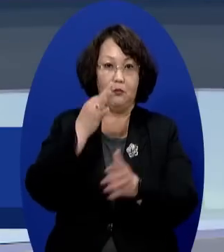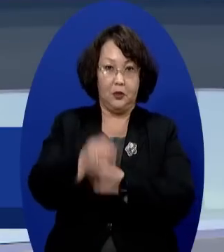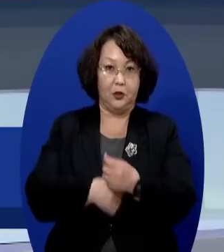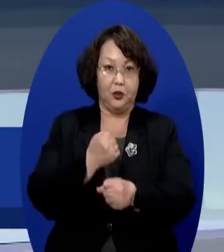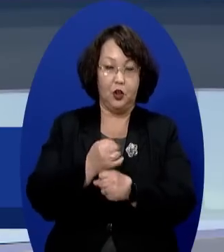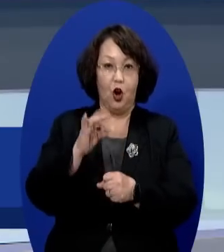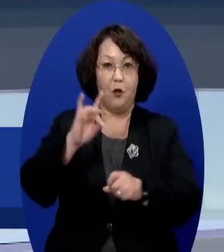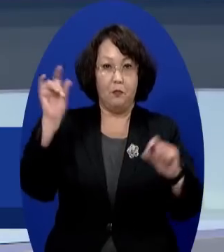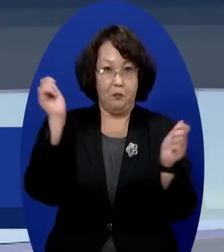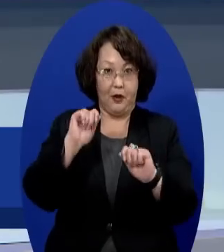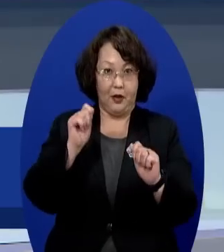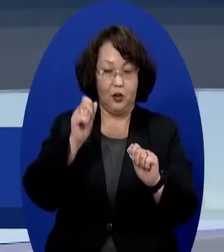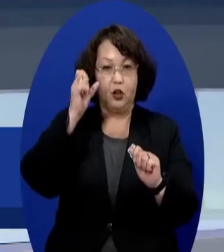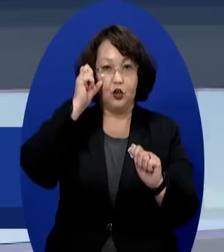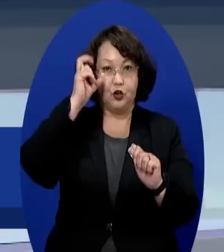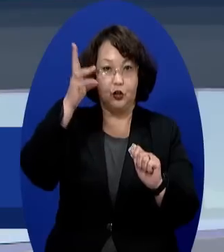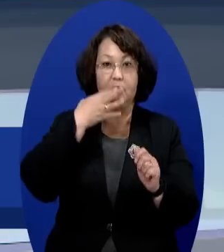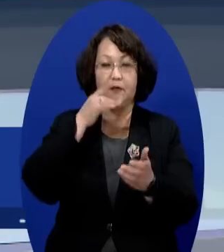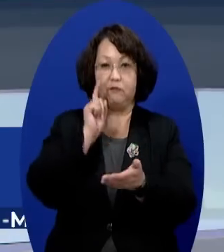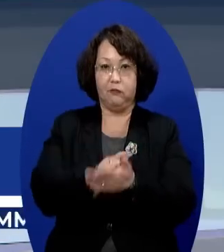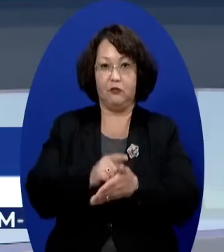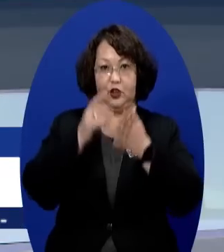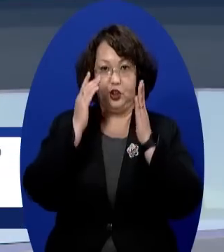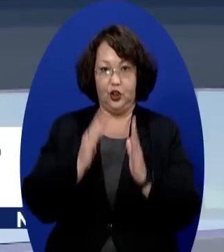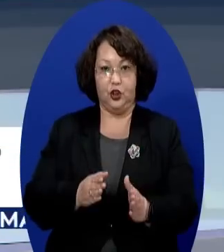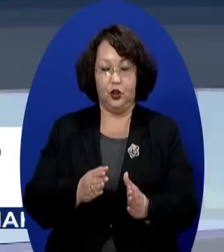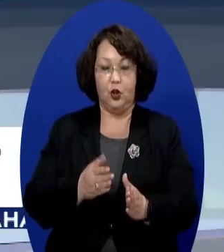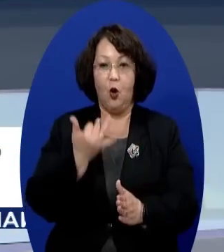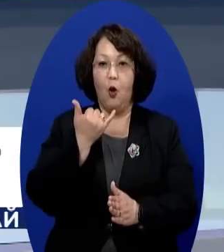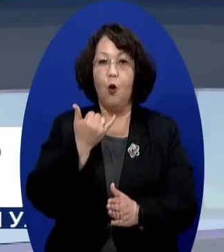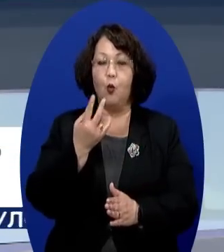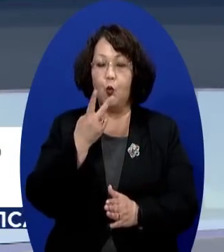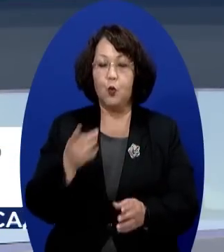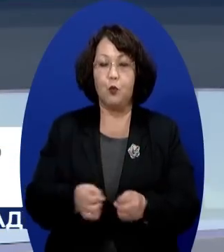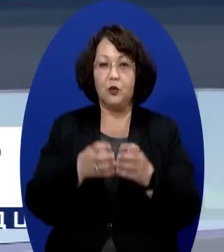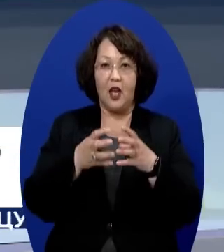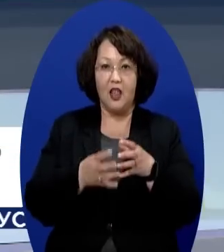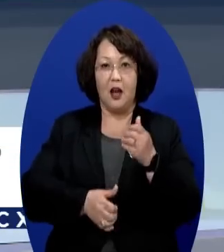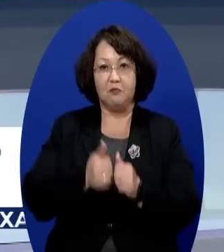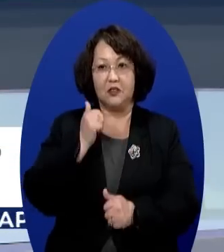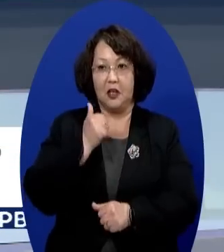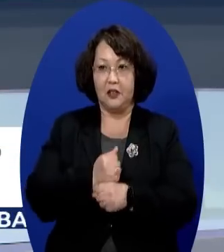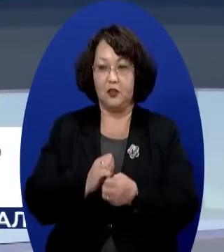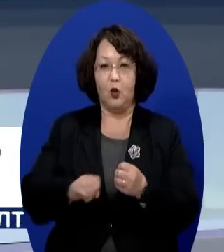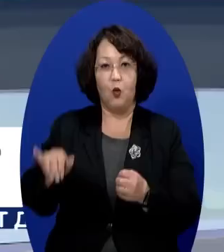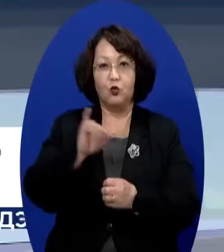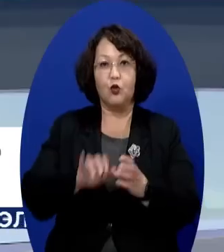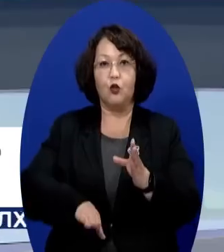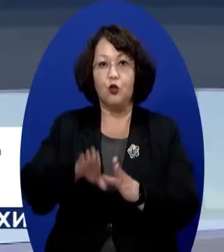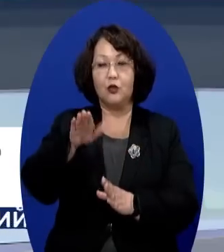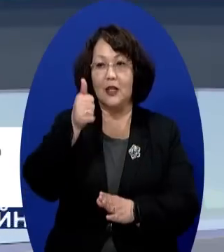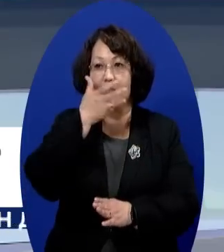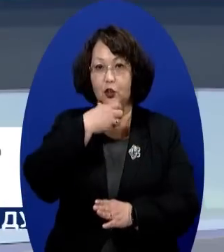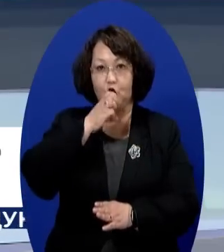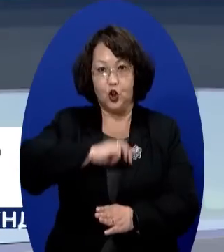ерөнхийлөгч Ухнаагийн хөрөлсөх зарлаг гаргаж, эрхэлсэн ажил салбартаа үр бүтээлтэй ажиллаж, улс орныхоо хөгжил дэвшил бодтой хувь нэмрийн оруулж байгаа